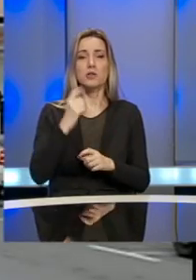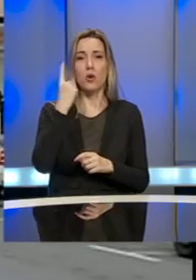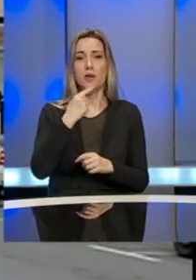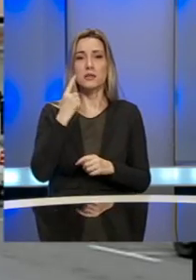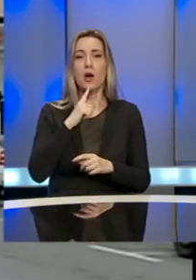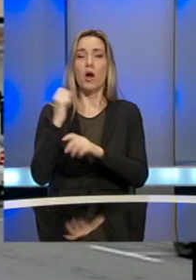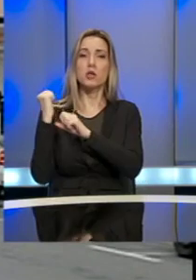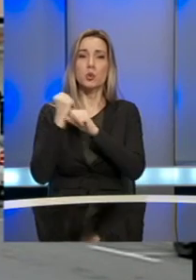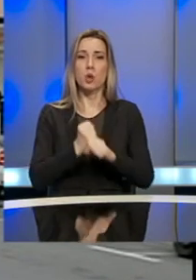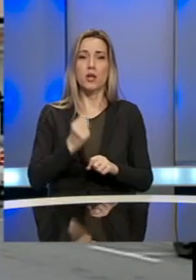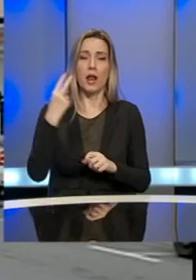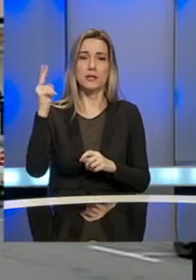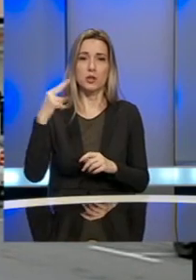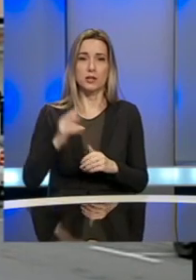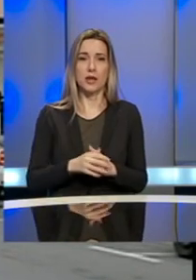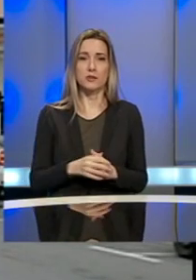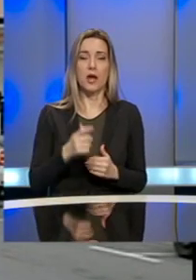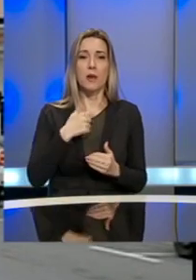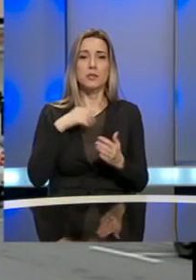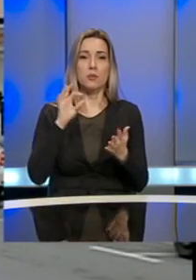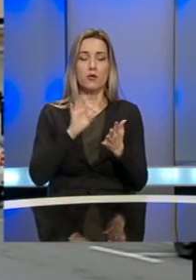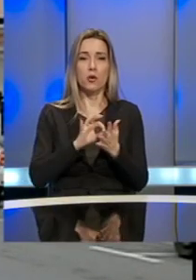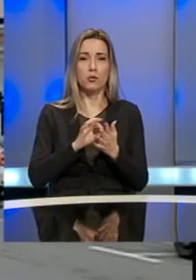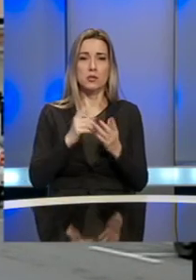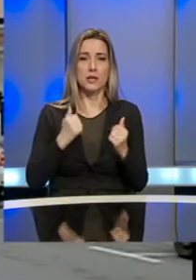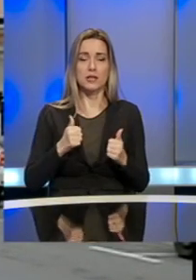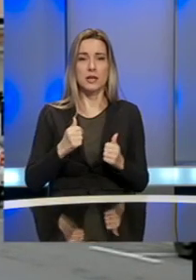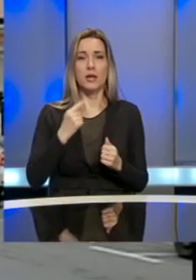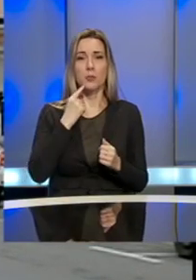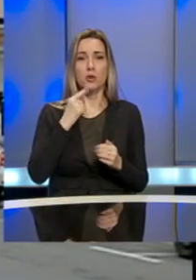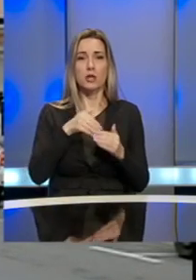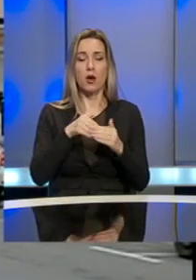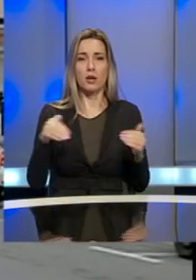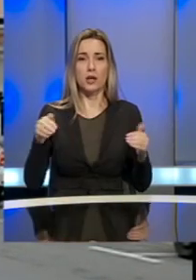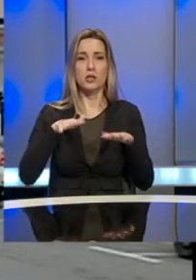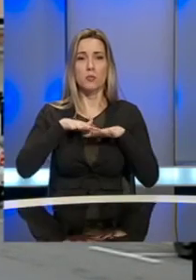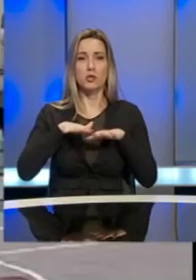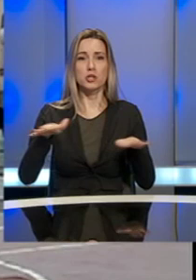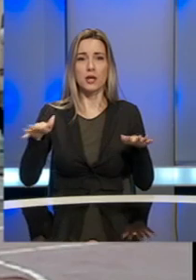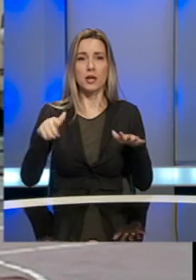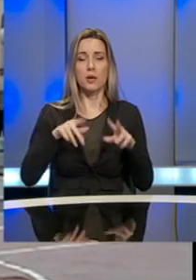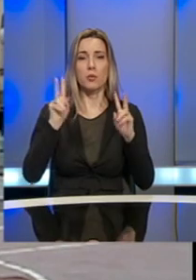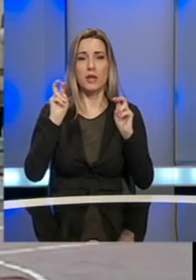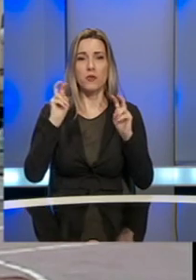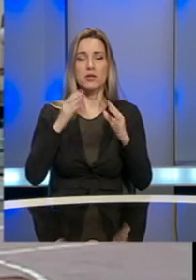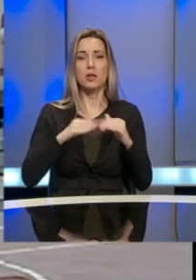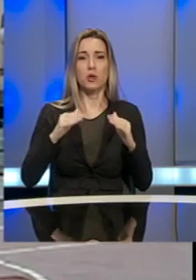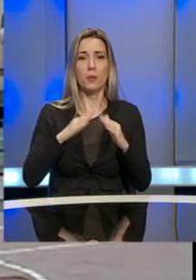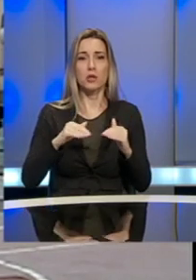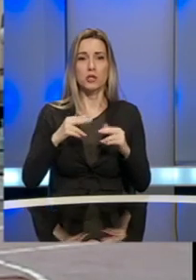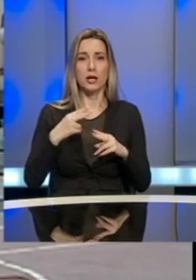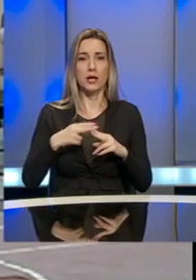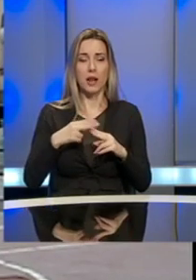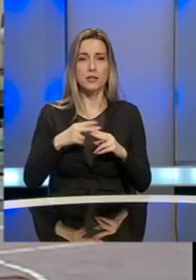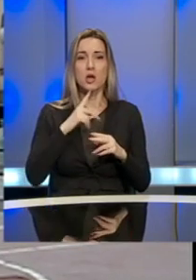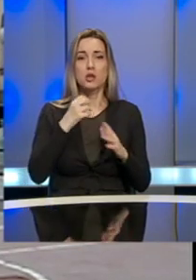su to donijela iz inostranstva. Mi smo fokusirani u stvari trenutno na pokušaj da ograničimo širenje iz ovih pod navodnicima domaćih klastera, znači